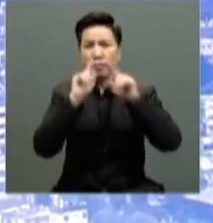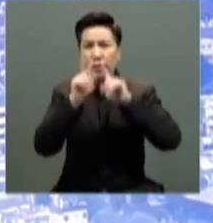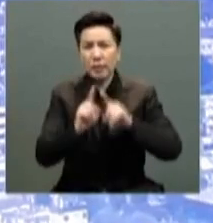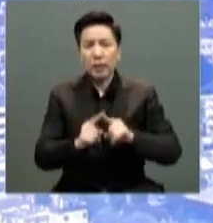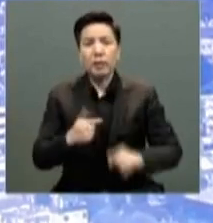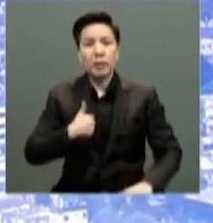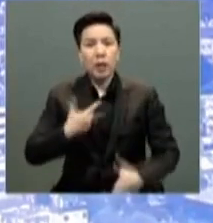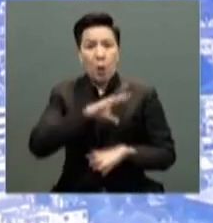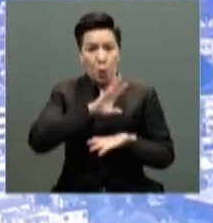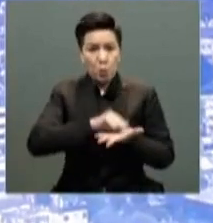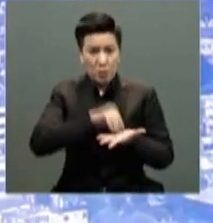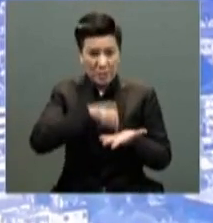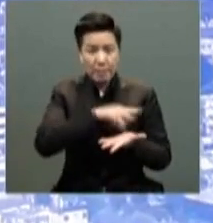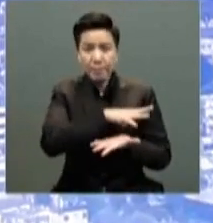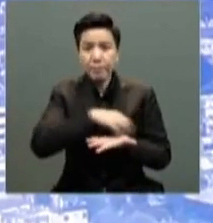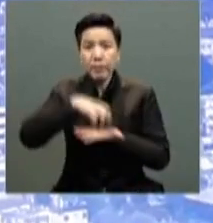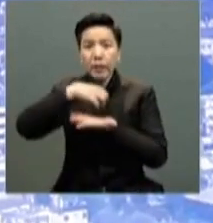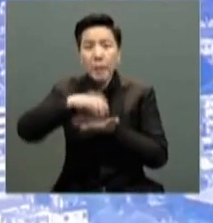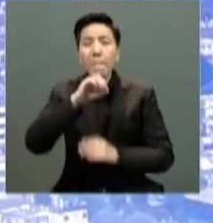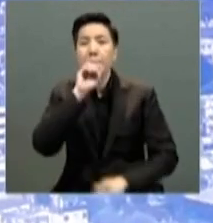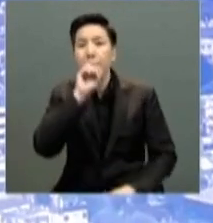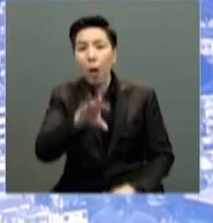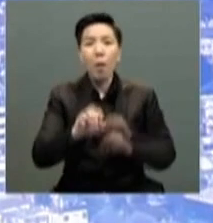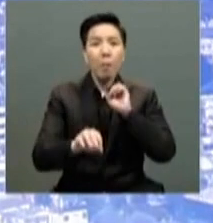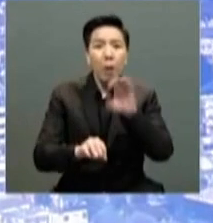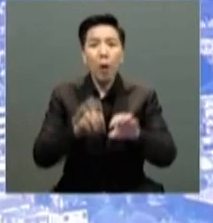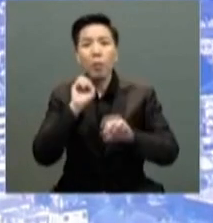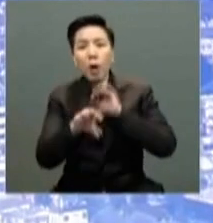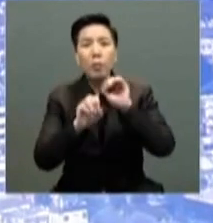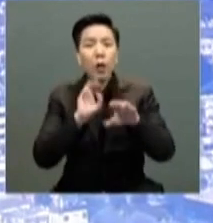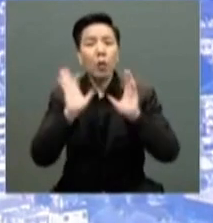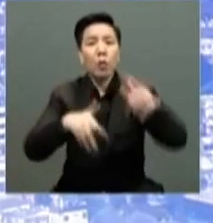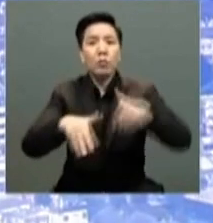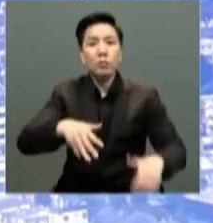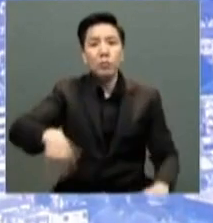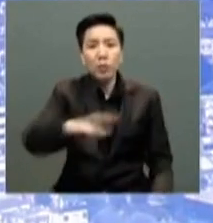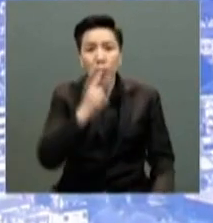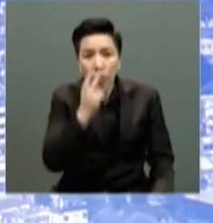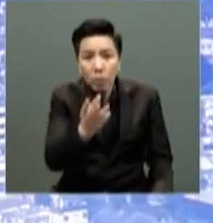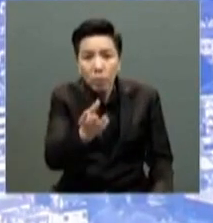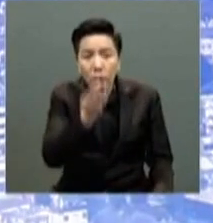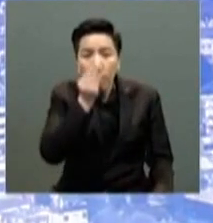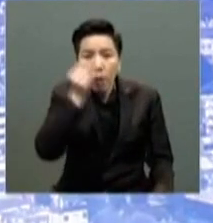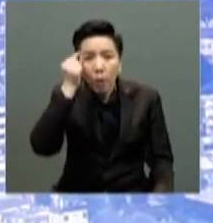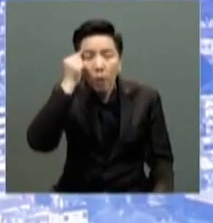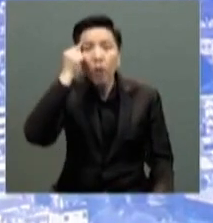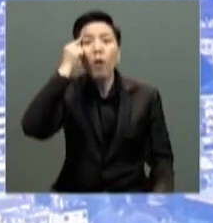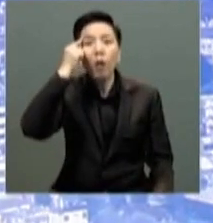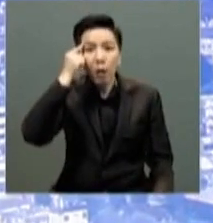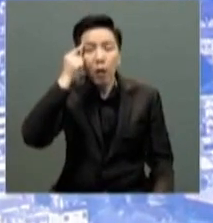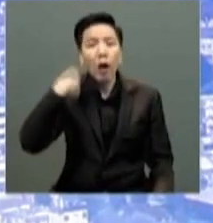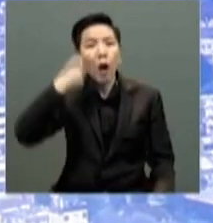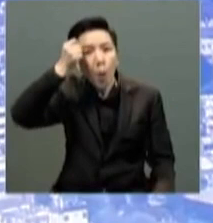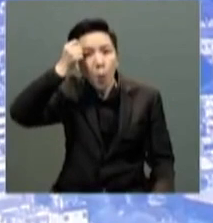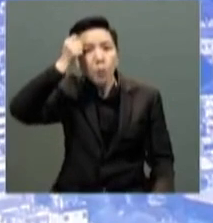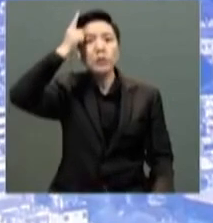ค่ะ314คนนะคะซึ่งวันนี้ตัวเลขของผู้เสียชีวิตเราคงที่เพราะว่าไม่มีคนที่เสียชีวิตยอดรวมของผู้เสียชีวิตไทยยังคงอยู่